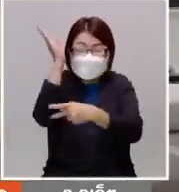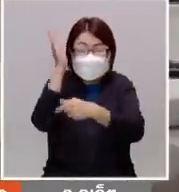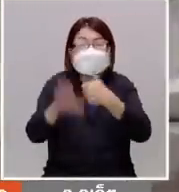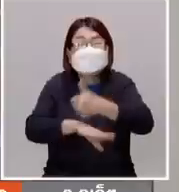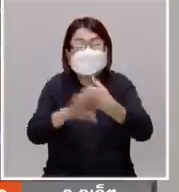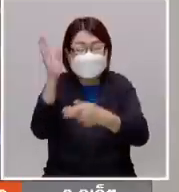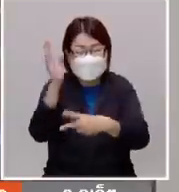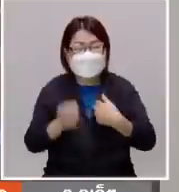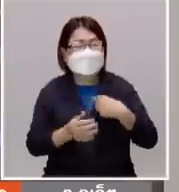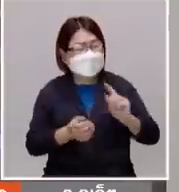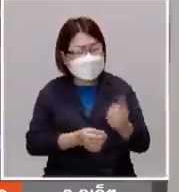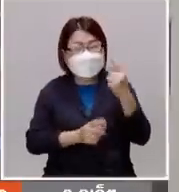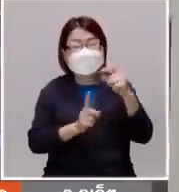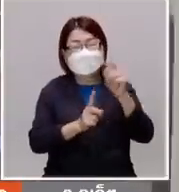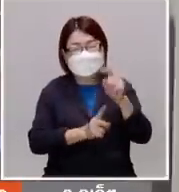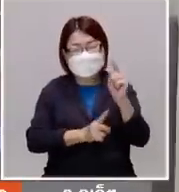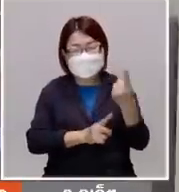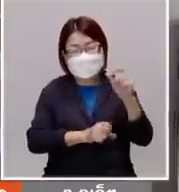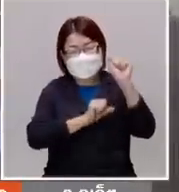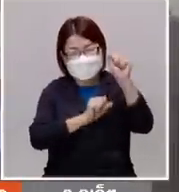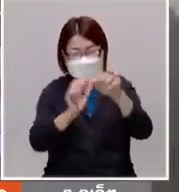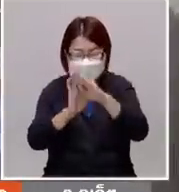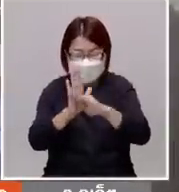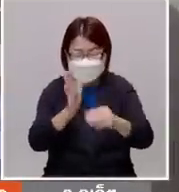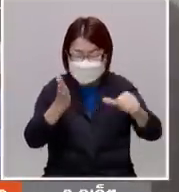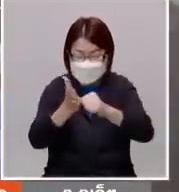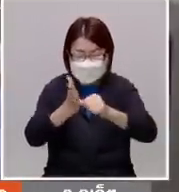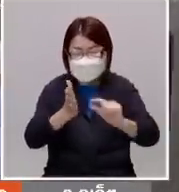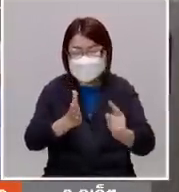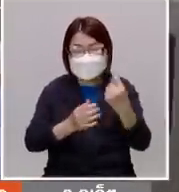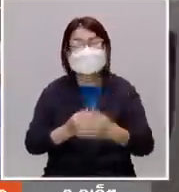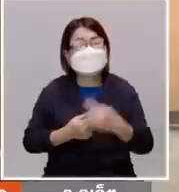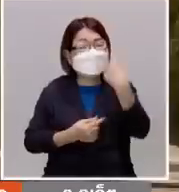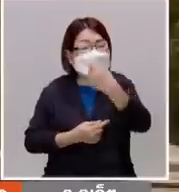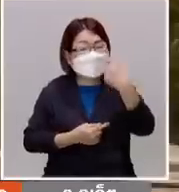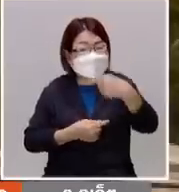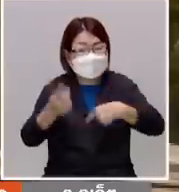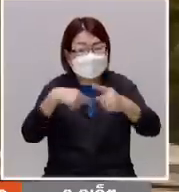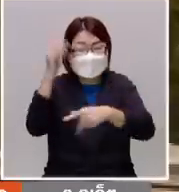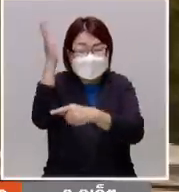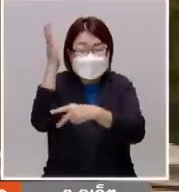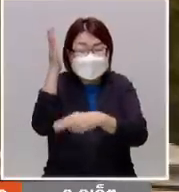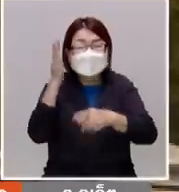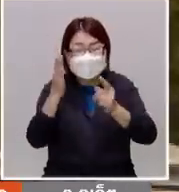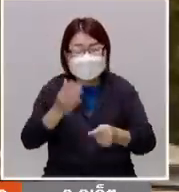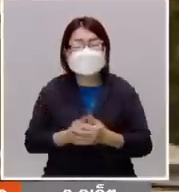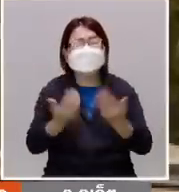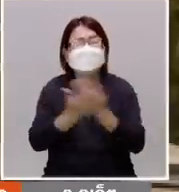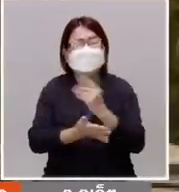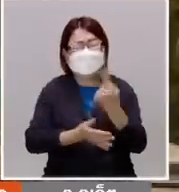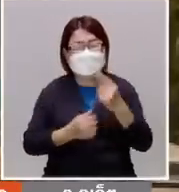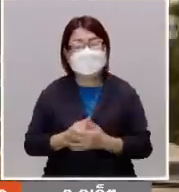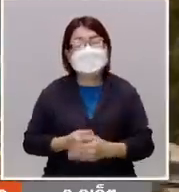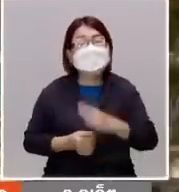การออกคำสั่งแก้ไขเพิ่มเติมมาตรการเข้มข้นยกระดับการตรวจคัดกรองการเดินทางเข้าจังหวัดภูเก็ตค่ะมีการเปลี่ยนแปลงให้กร